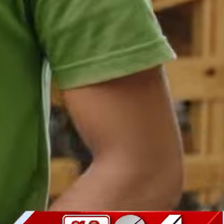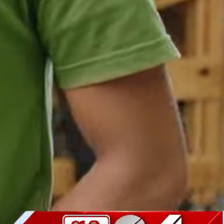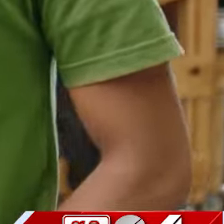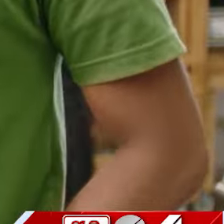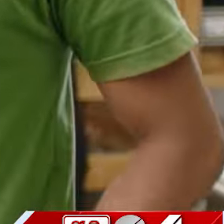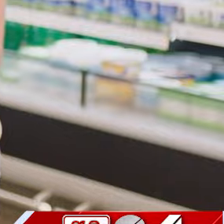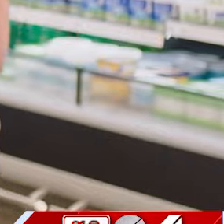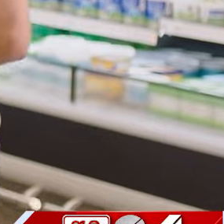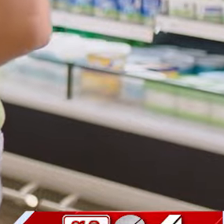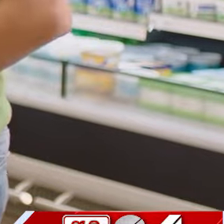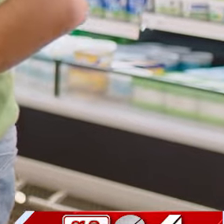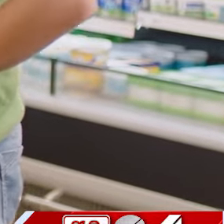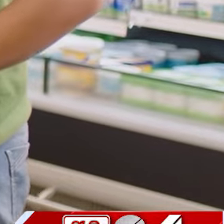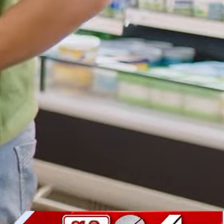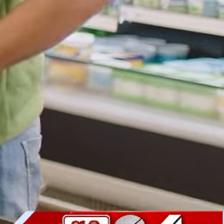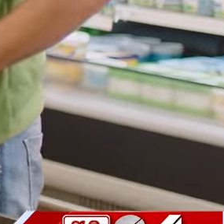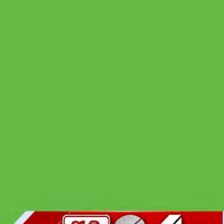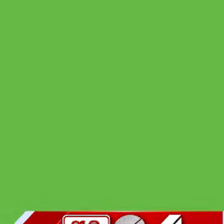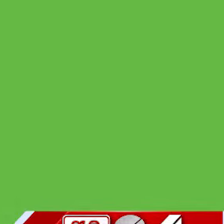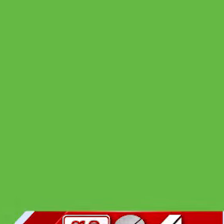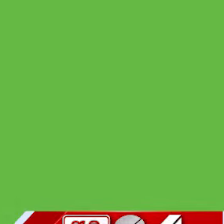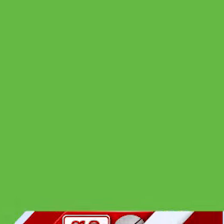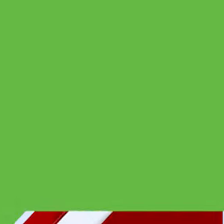මුලින්ම මිලක් අත්විඳින්න අපි කවදාද කීල්ස් යමු.